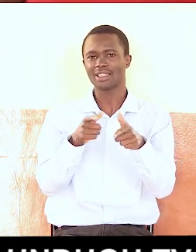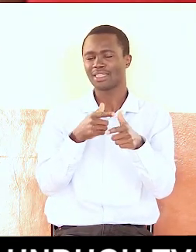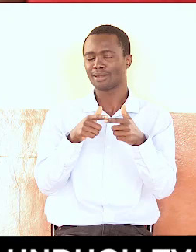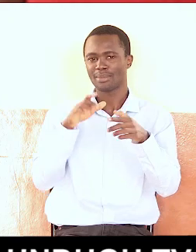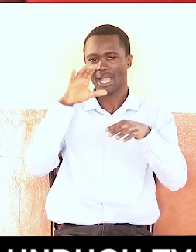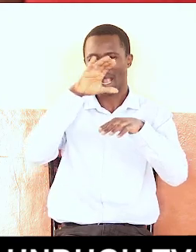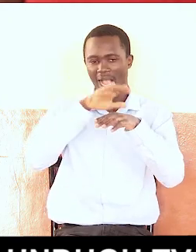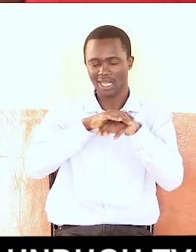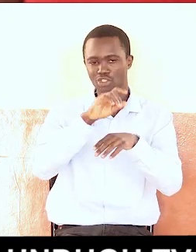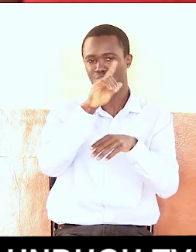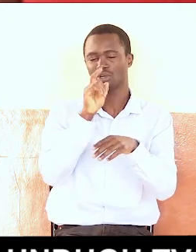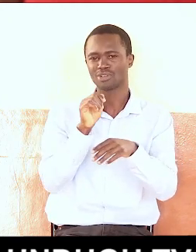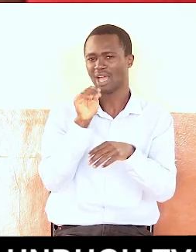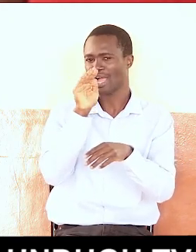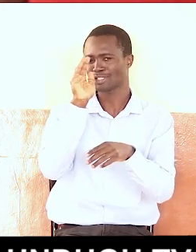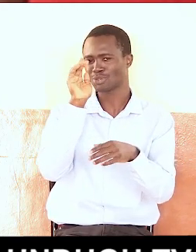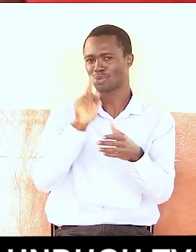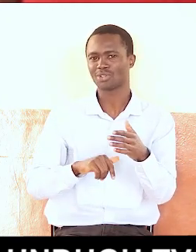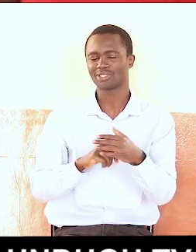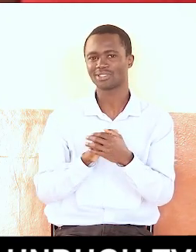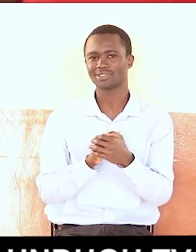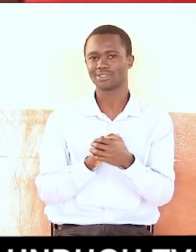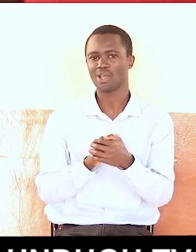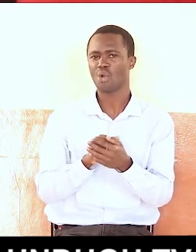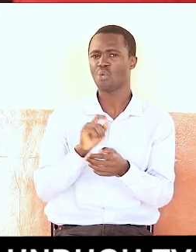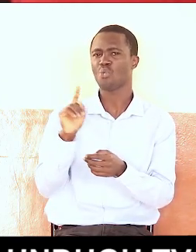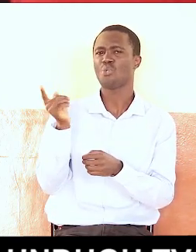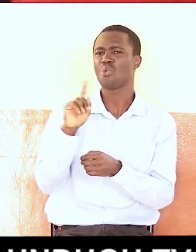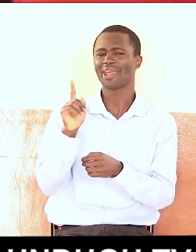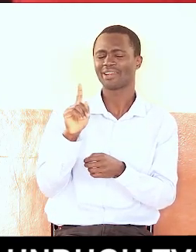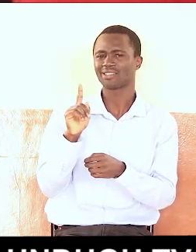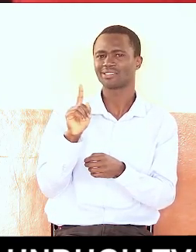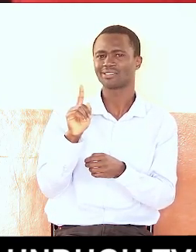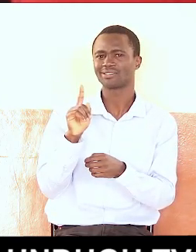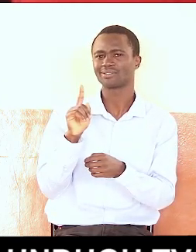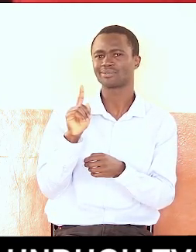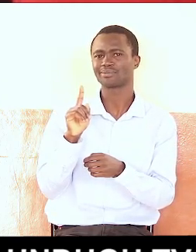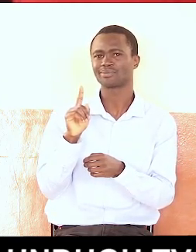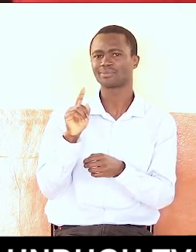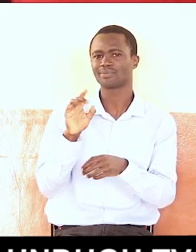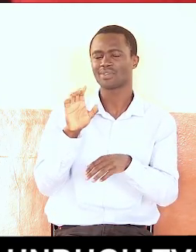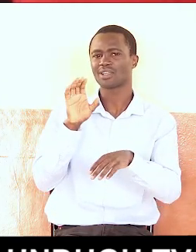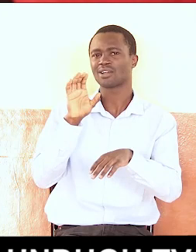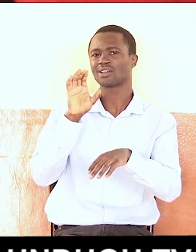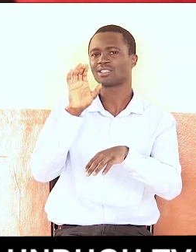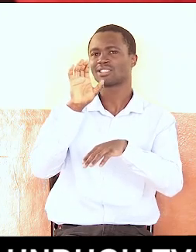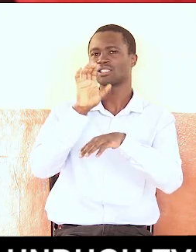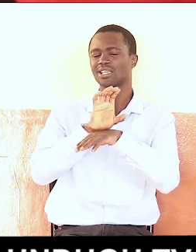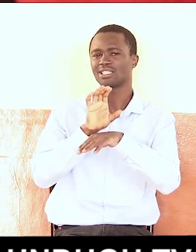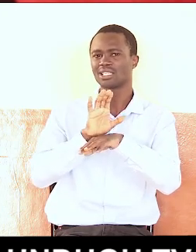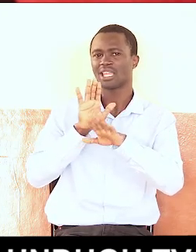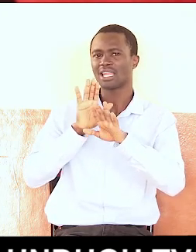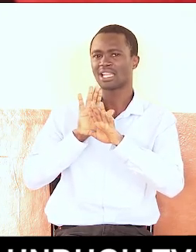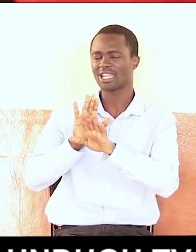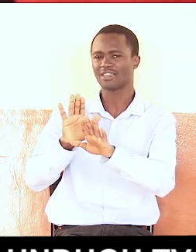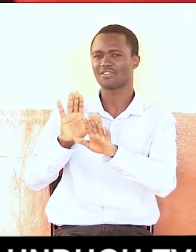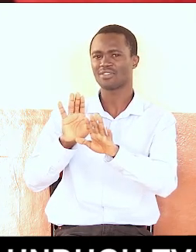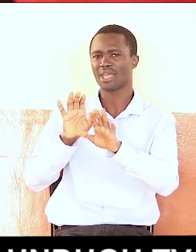nikaipata. Kauliza ni lini kanisa limewacha kuwa